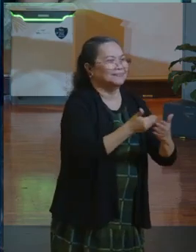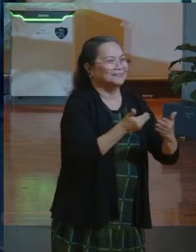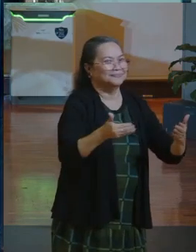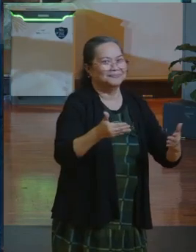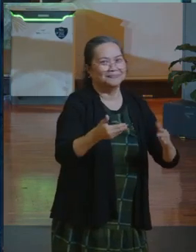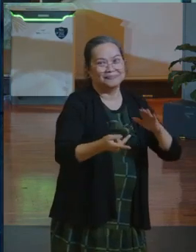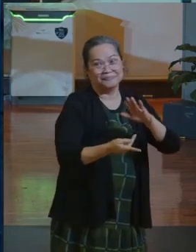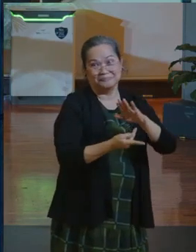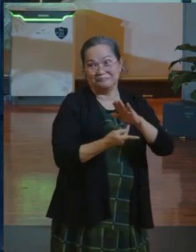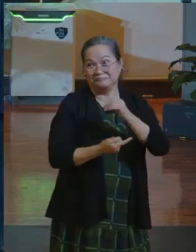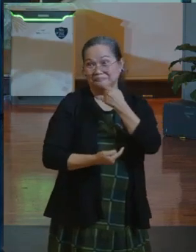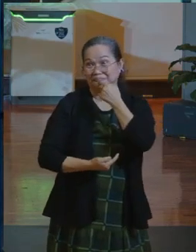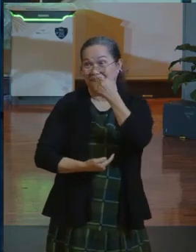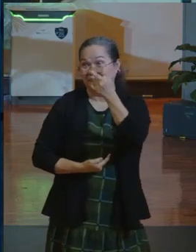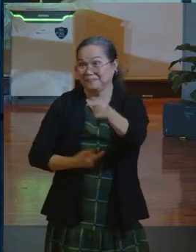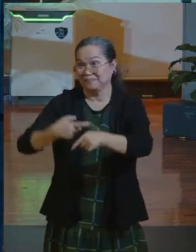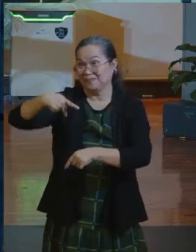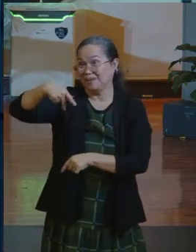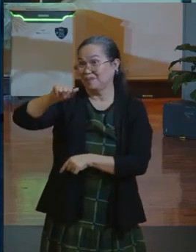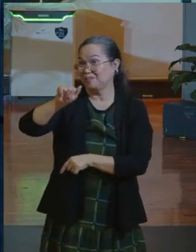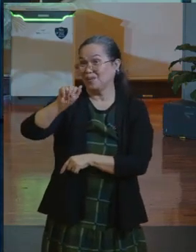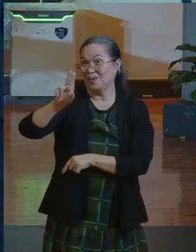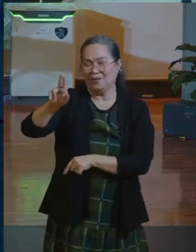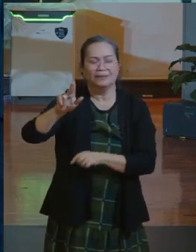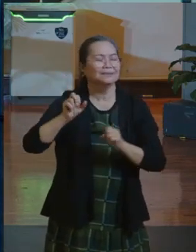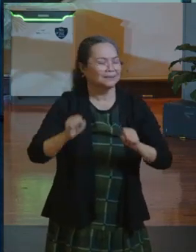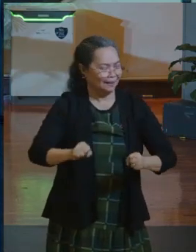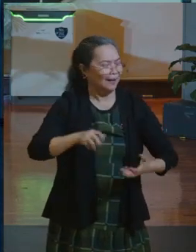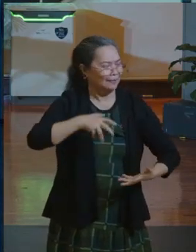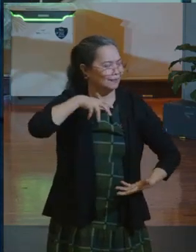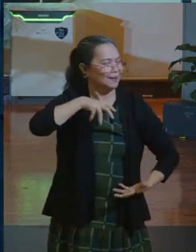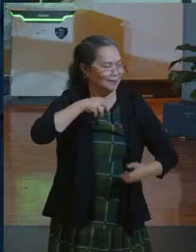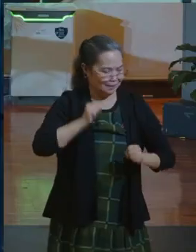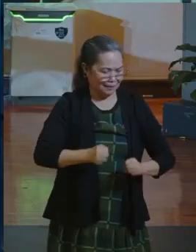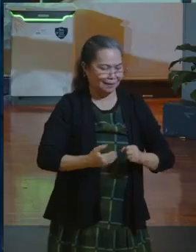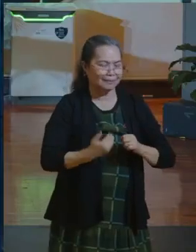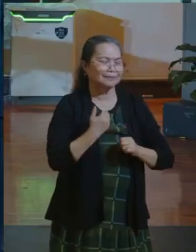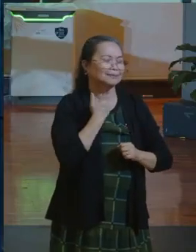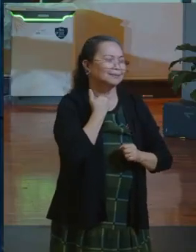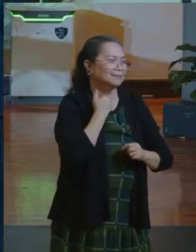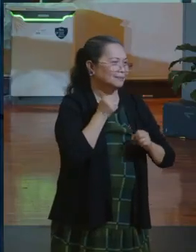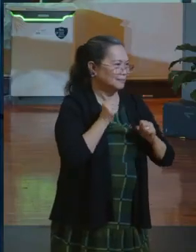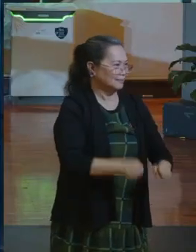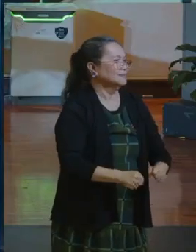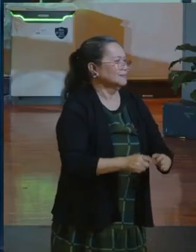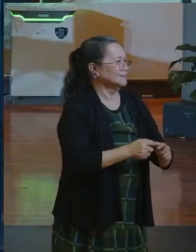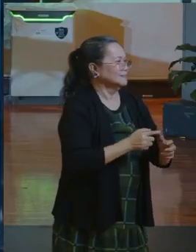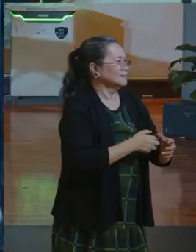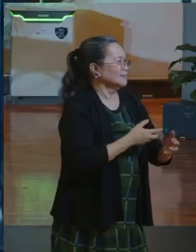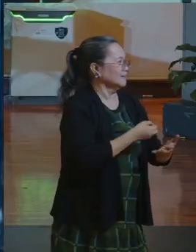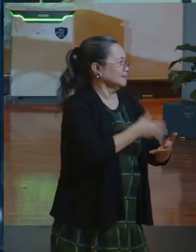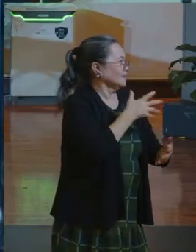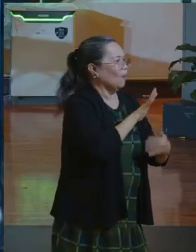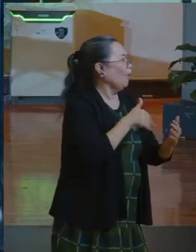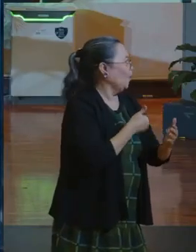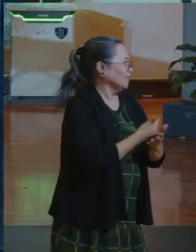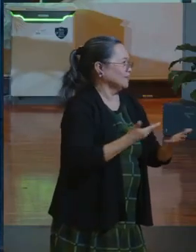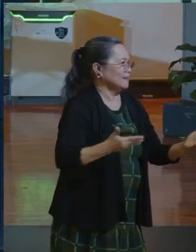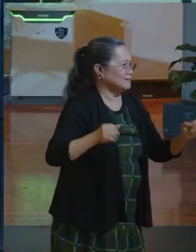Paul. Pwede akong mahirap, pwede akong mayaman, pwede akong butom, pwede akong kumakain. I can do all things.